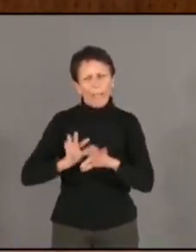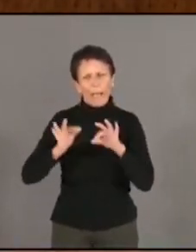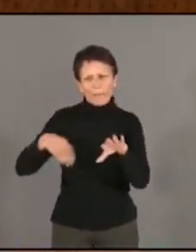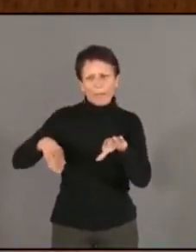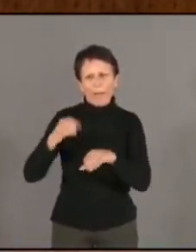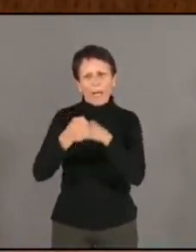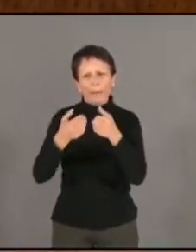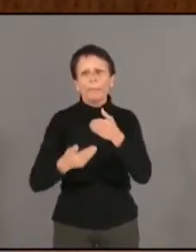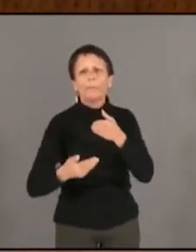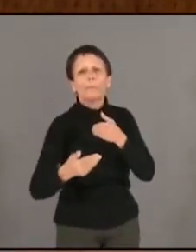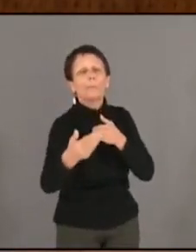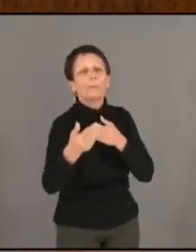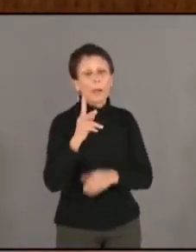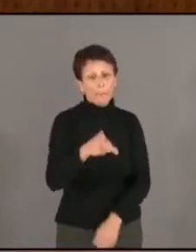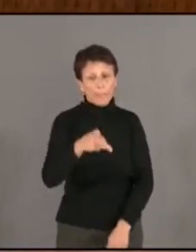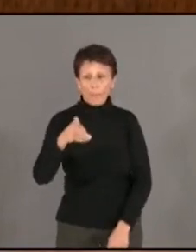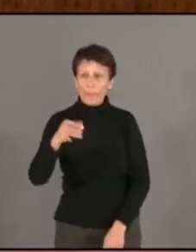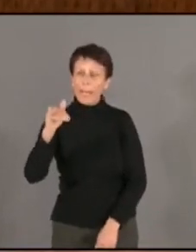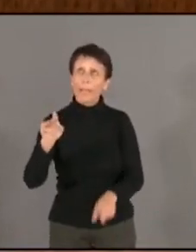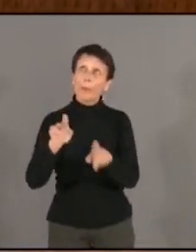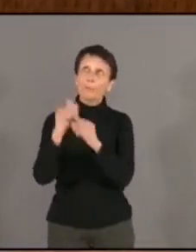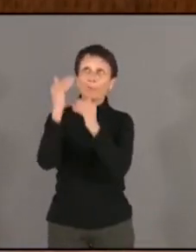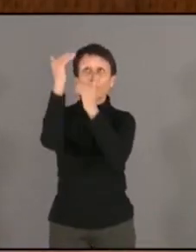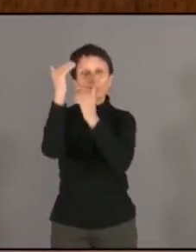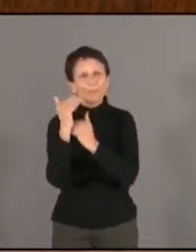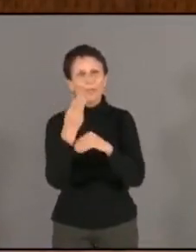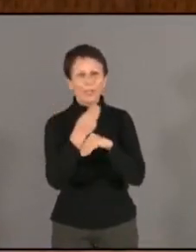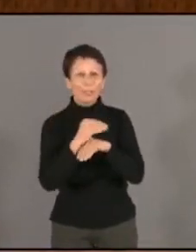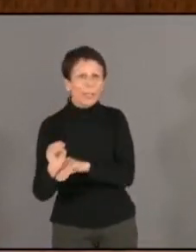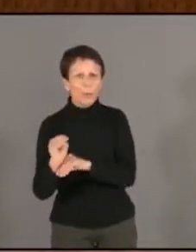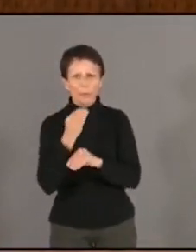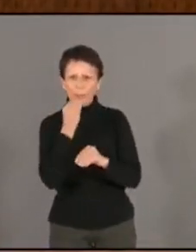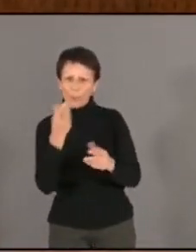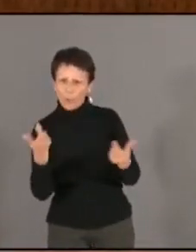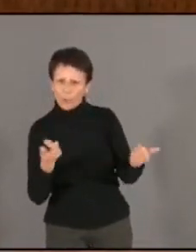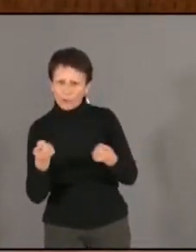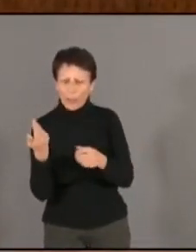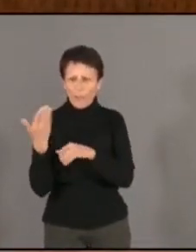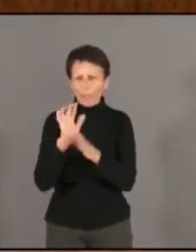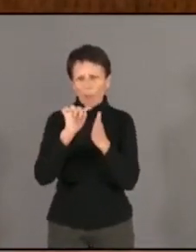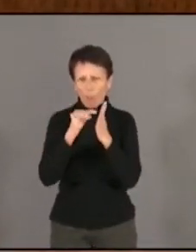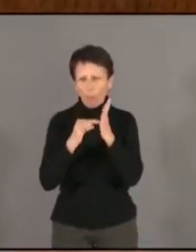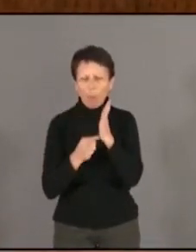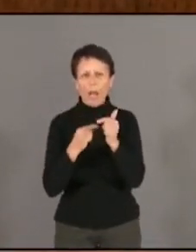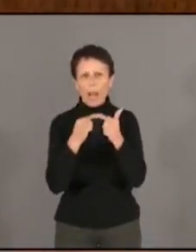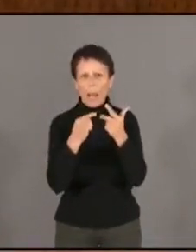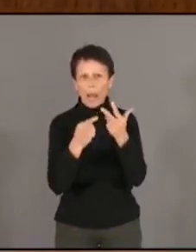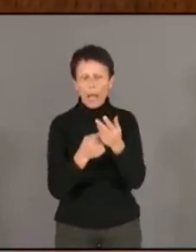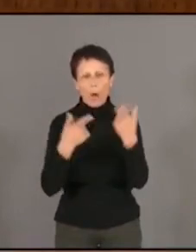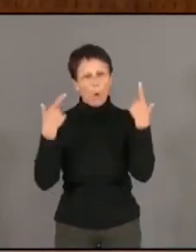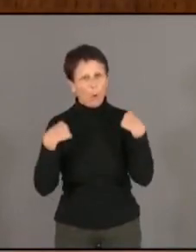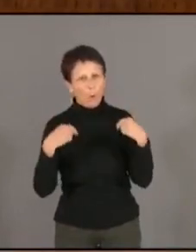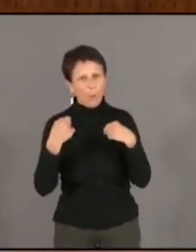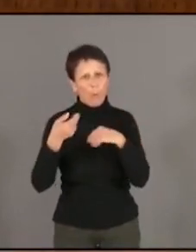venir. Le PPI est un gage de bonne gestion. Il doit normalement présenter plusieurs points. Le coût prévisionnel